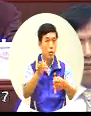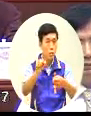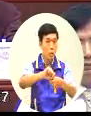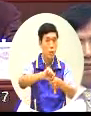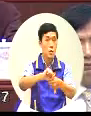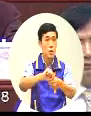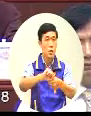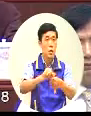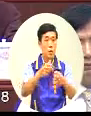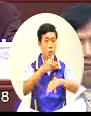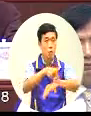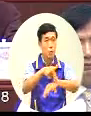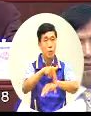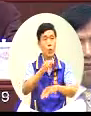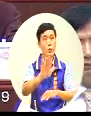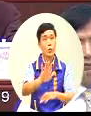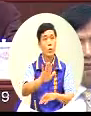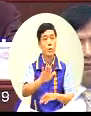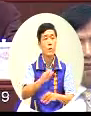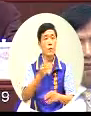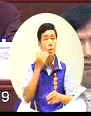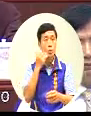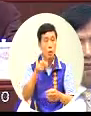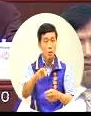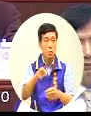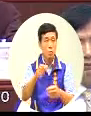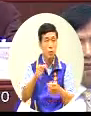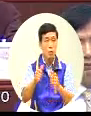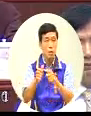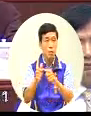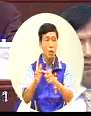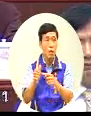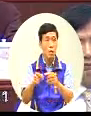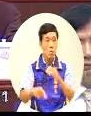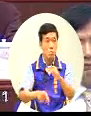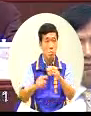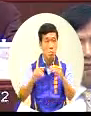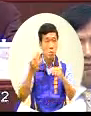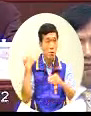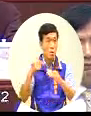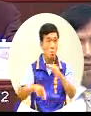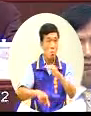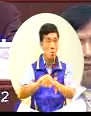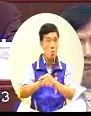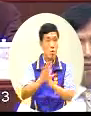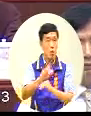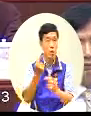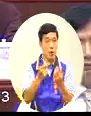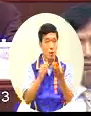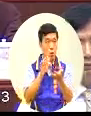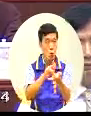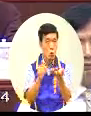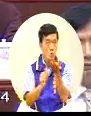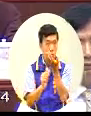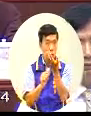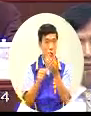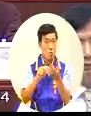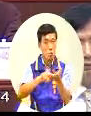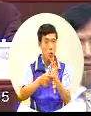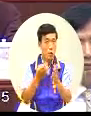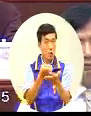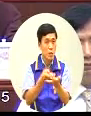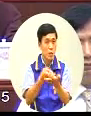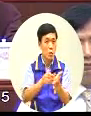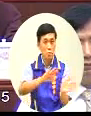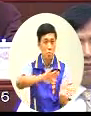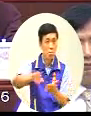加分的设计哈。那不良记录的部分会分比较清楚，比方说吸毒的或什么比较严重的，那当然排